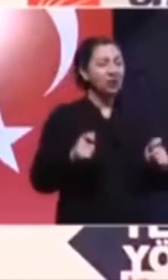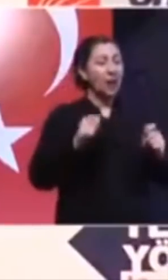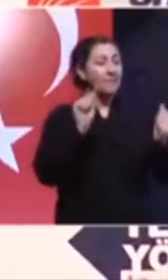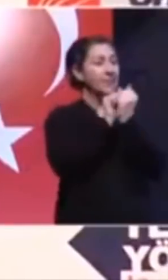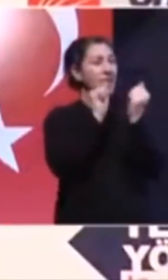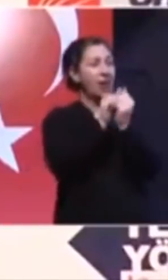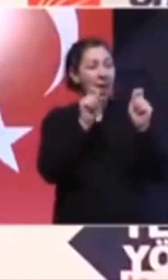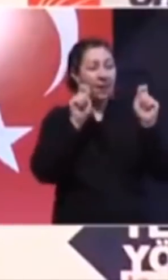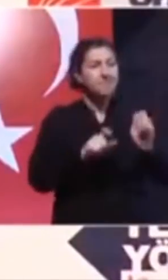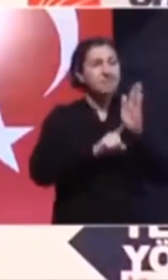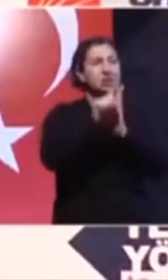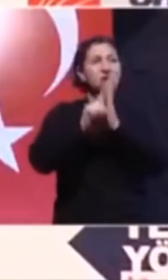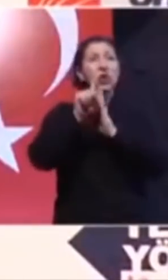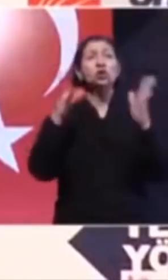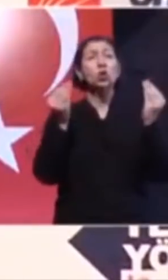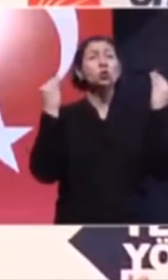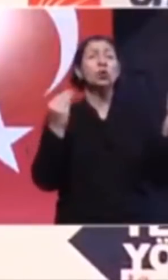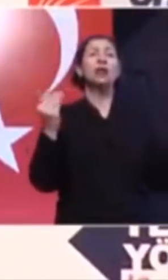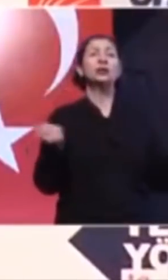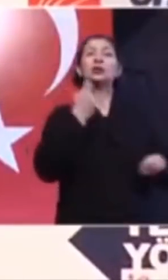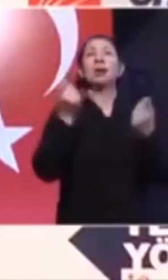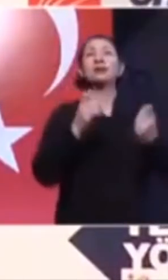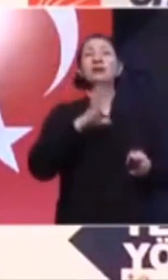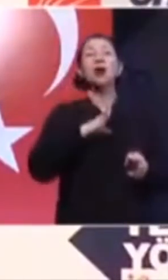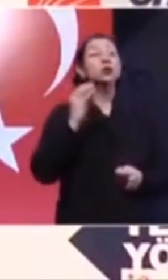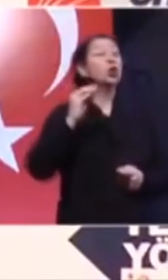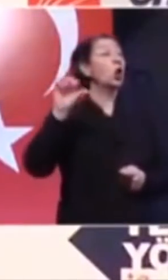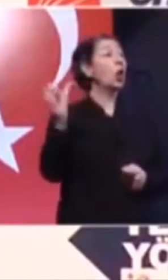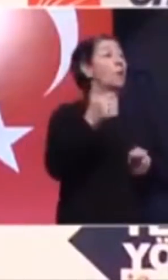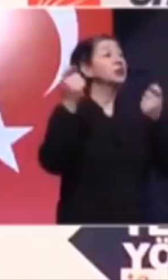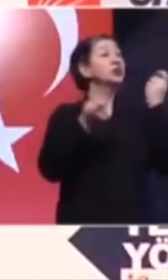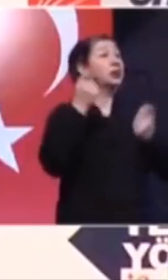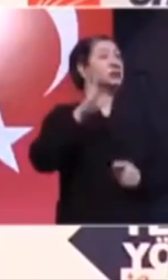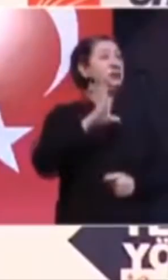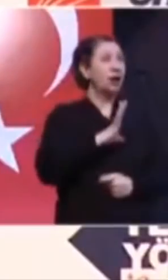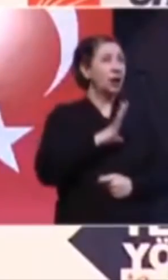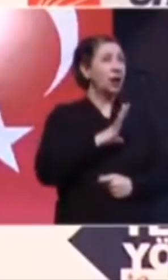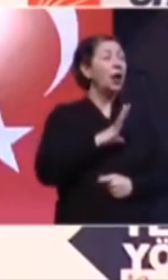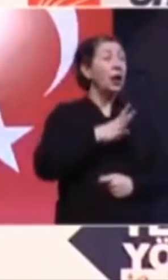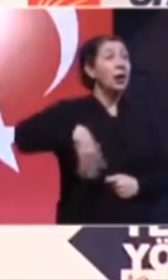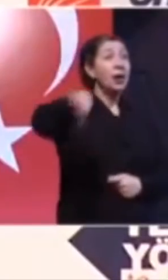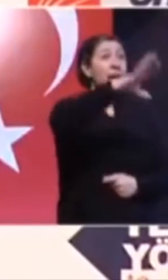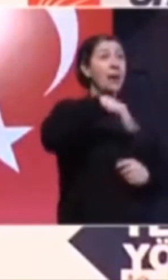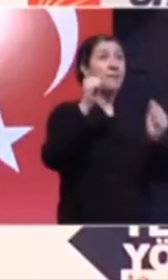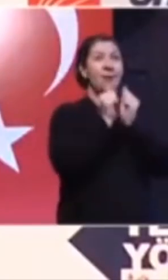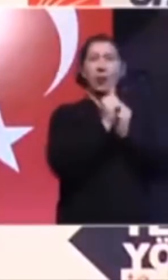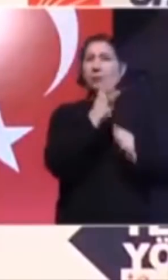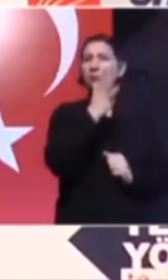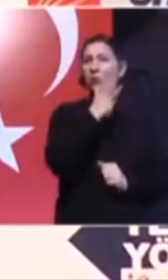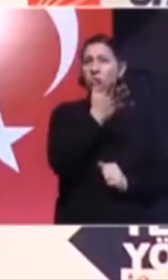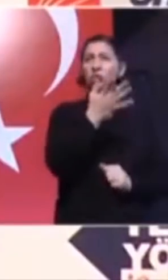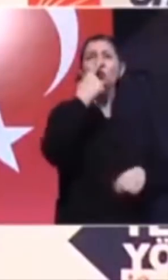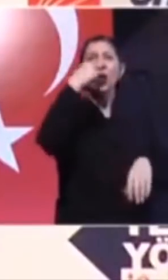birlikte başaracak çok güzel işlerimiz var. Çok önemli işlerimiz var. Hep beraber biliyoruz ve